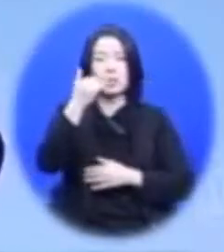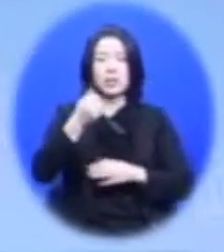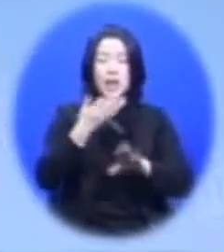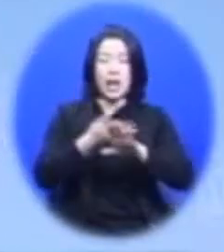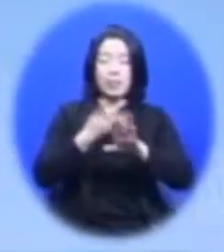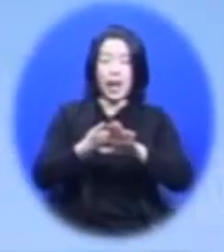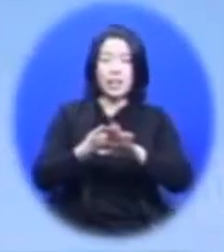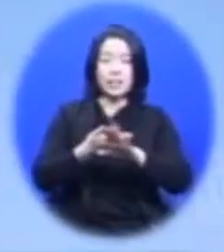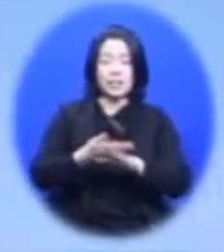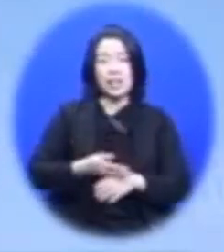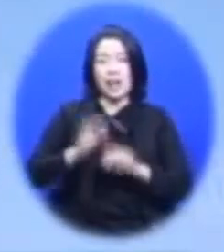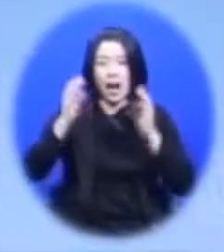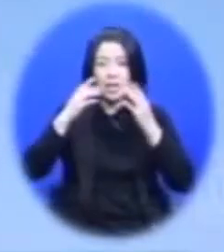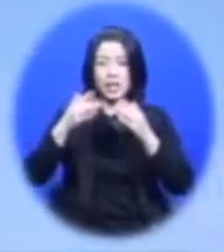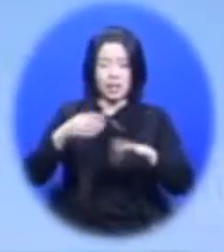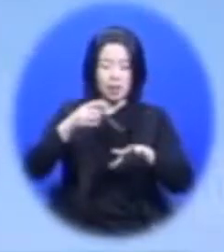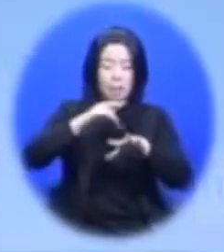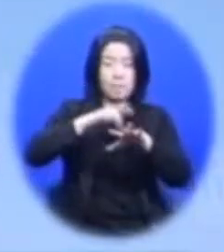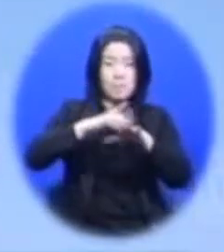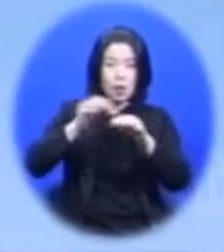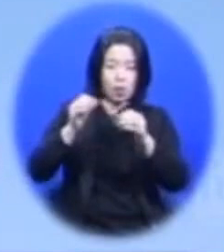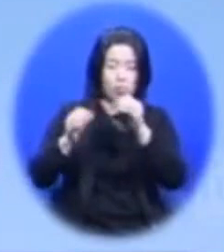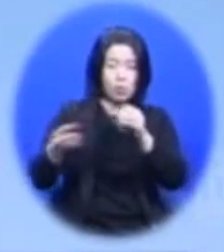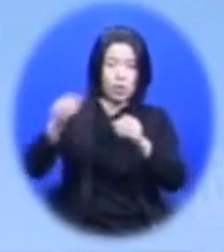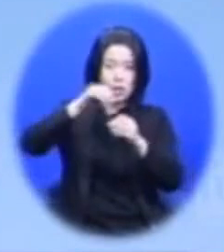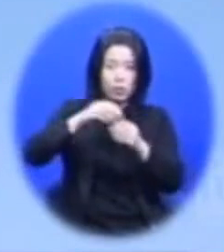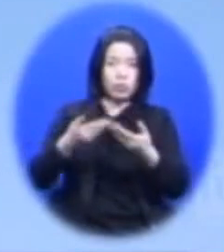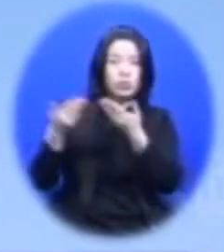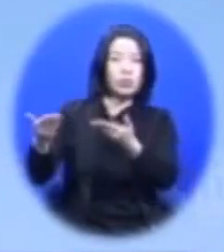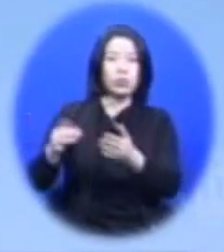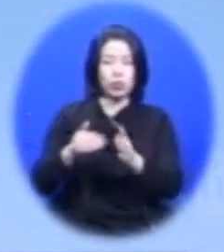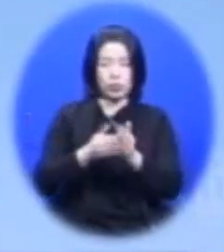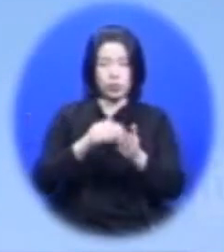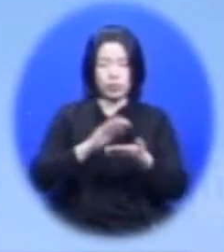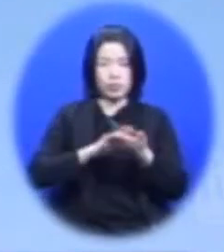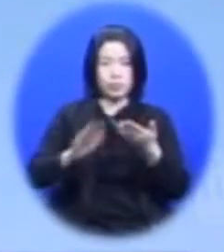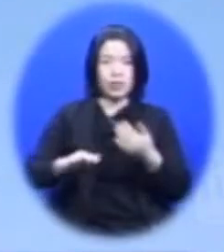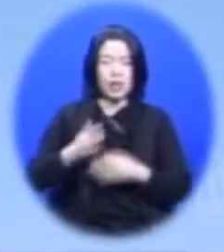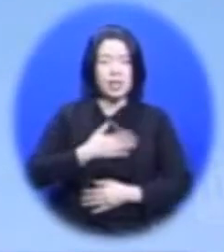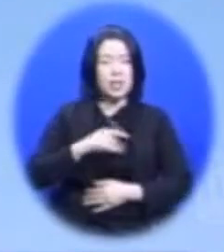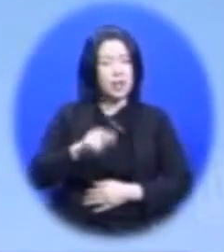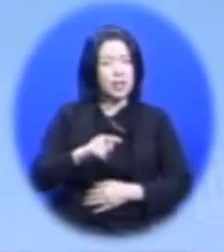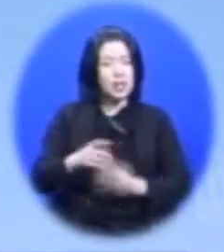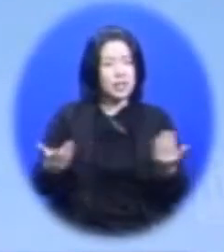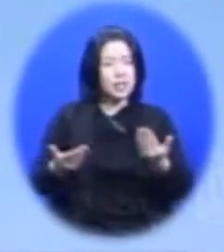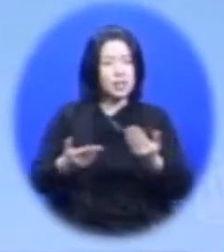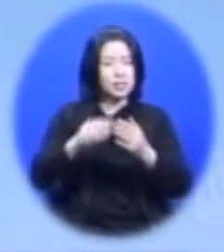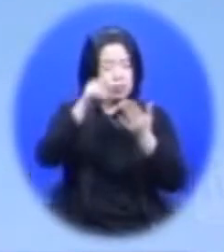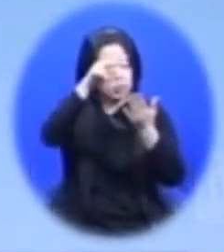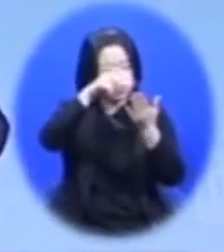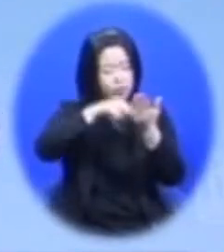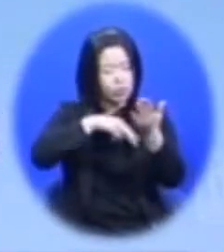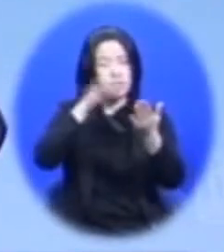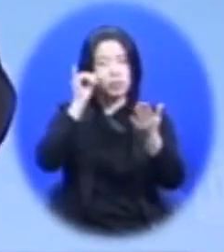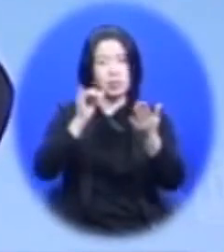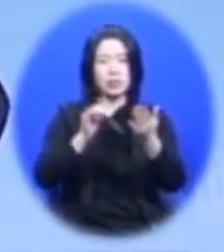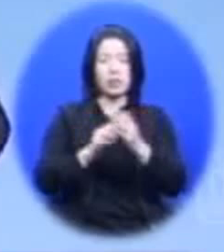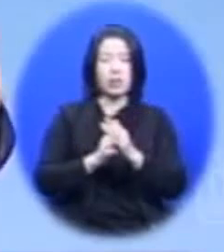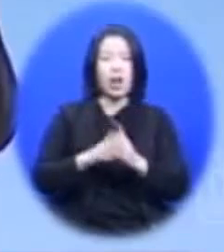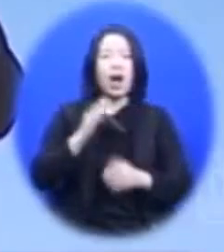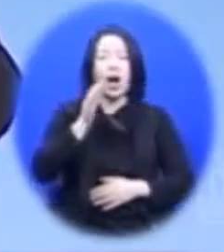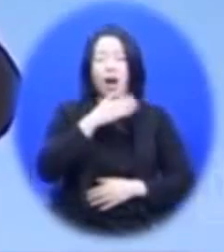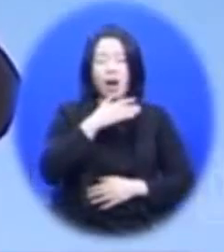아이에게 골수이식 수술도 해주었습니다. 제가 그 이 일을 쭉 읽으면서 아 하나님이